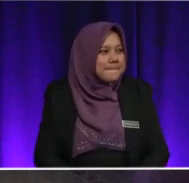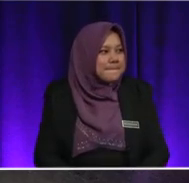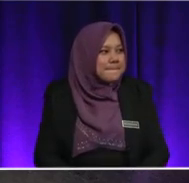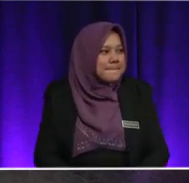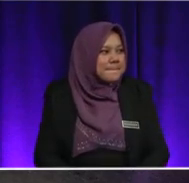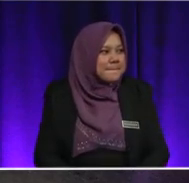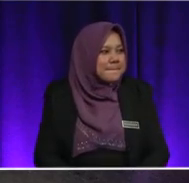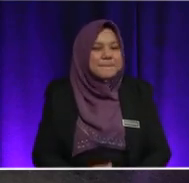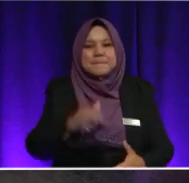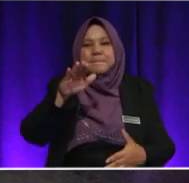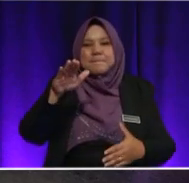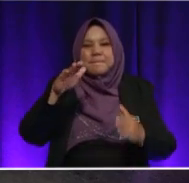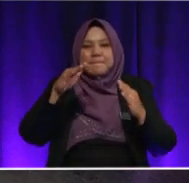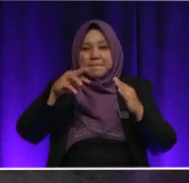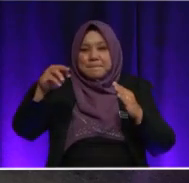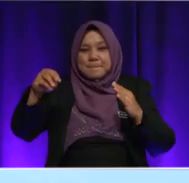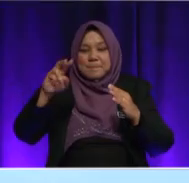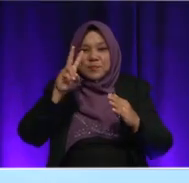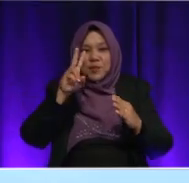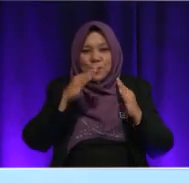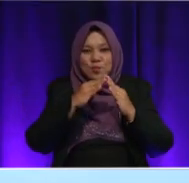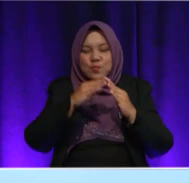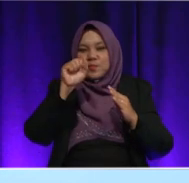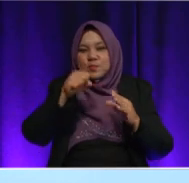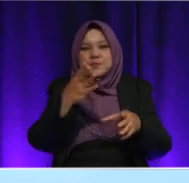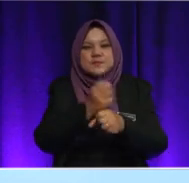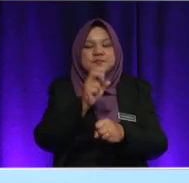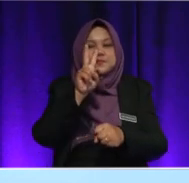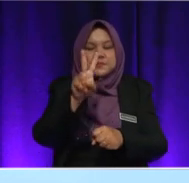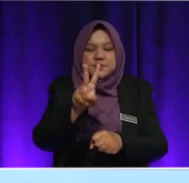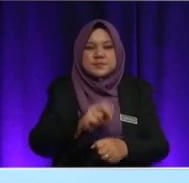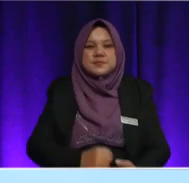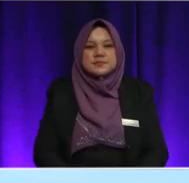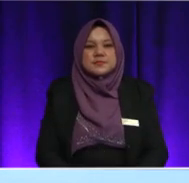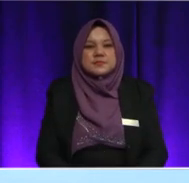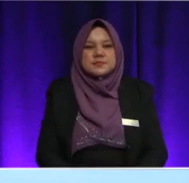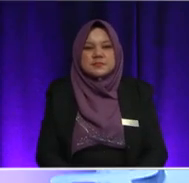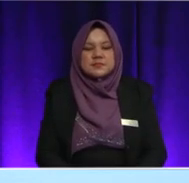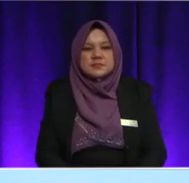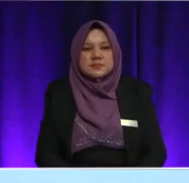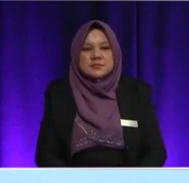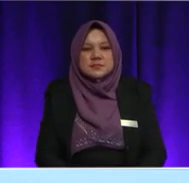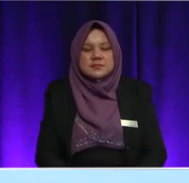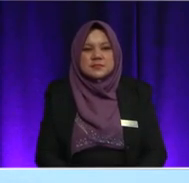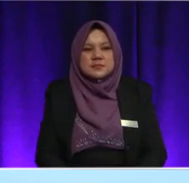nih pasti juga menerima 2 cok sama Bocah emang Oke